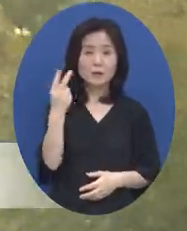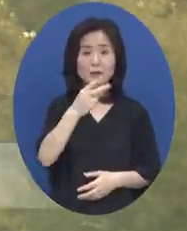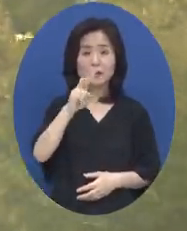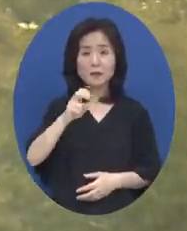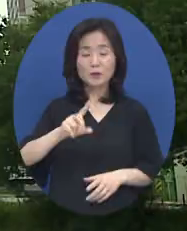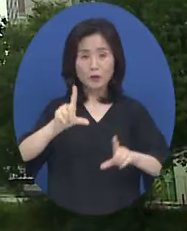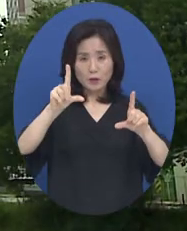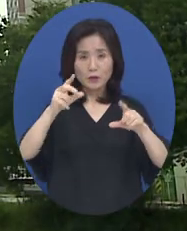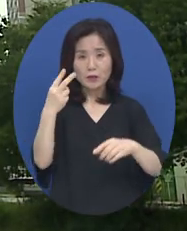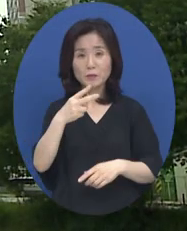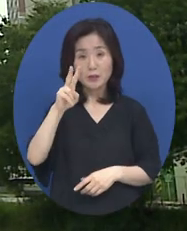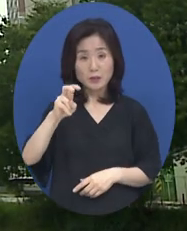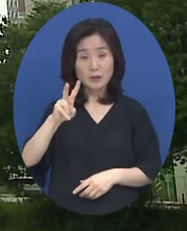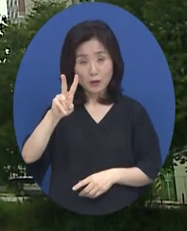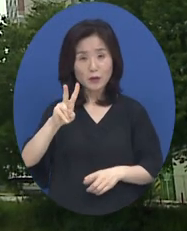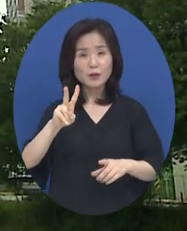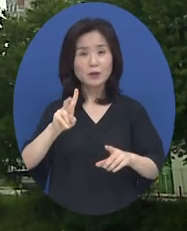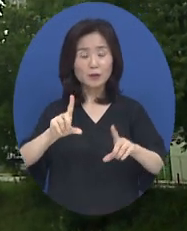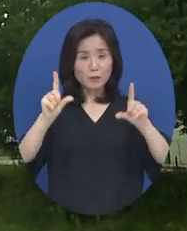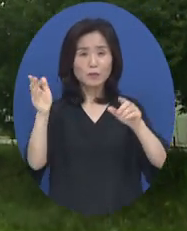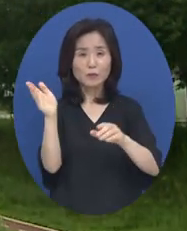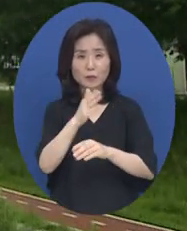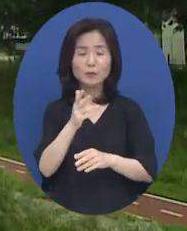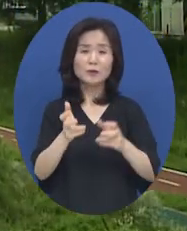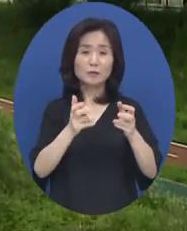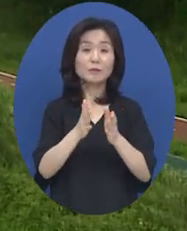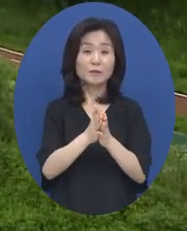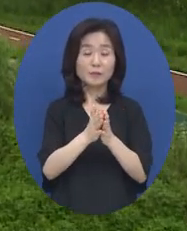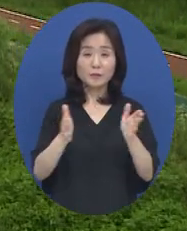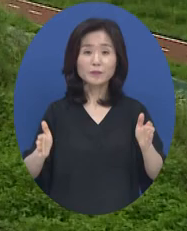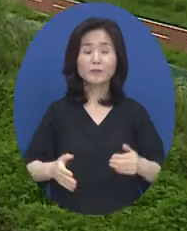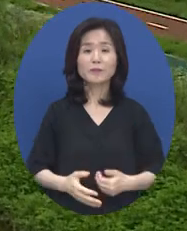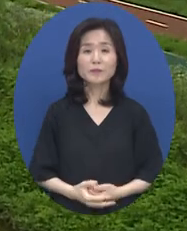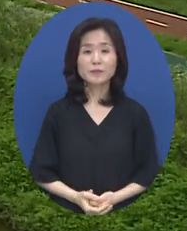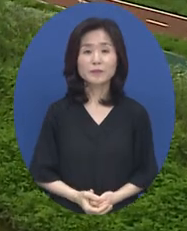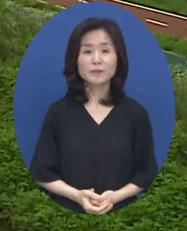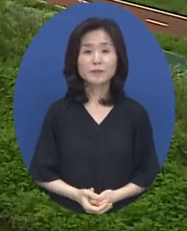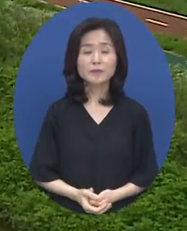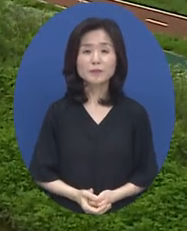본격적인 사업을 시행할 예정입니다 경기 줄 팁의 김태 입니다